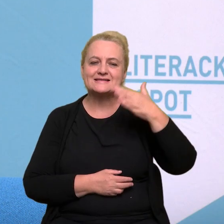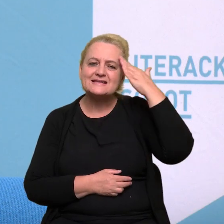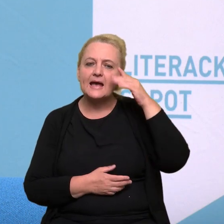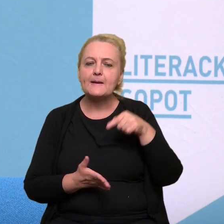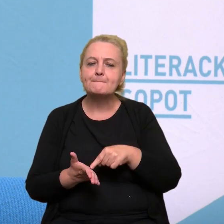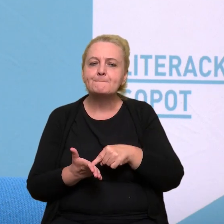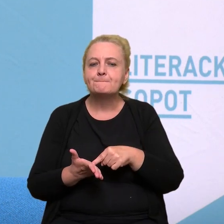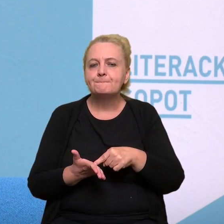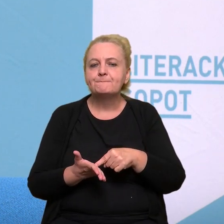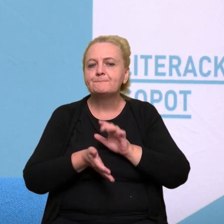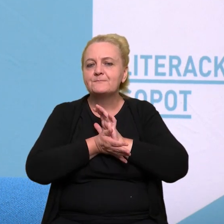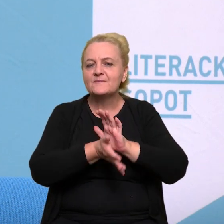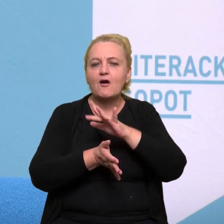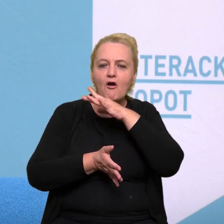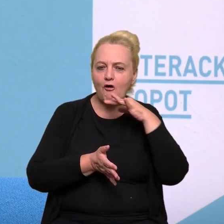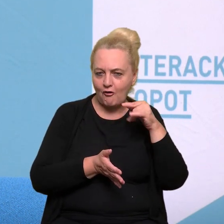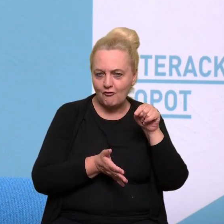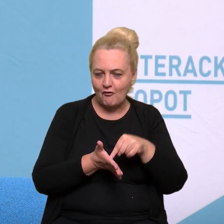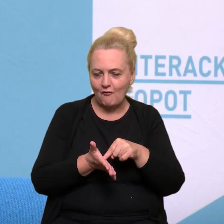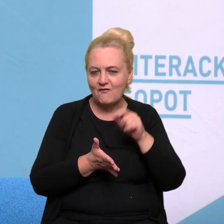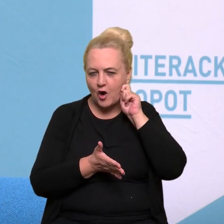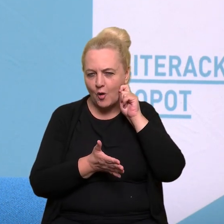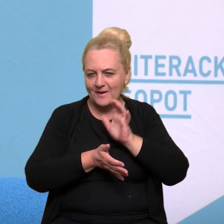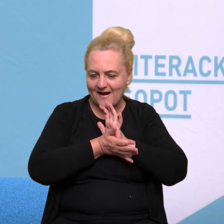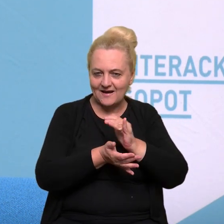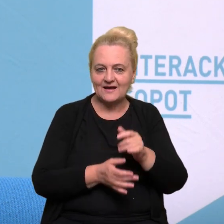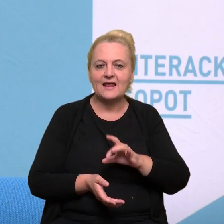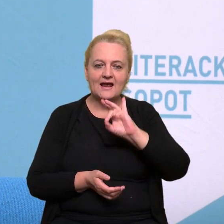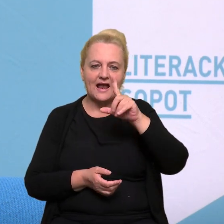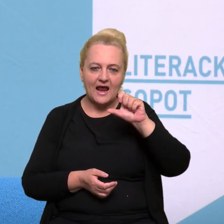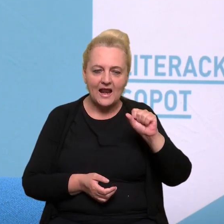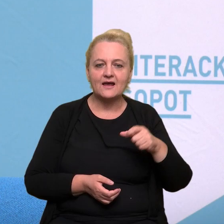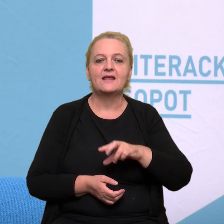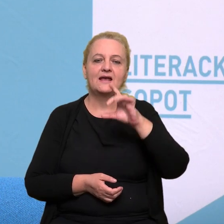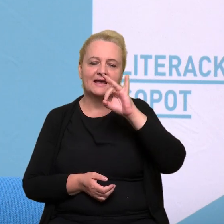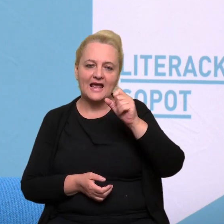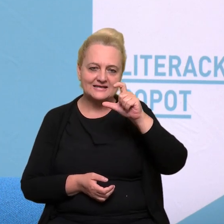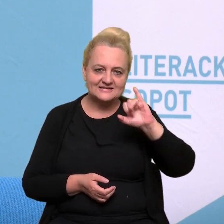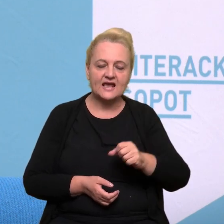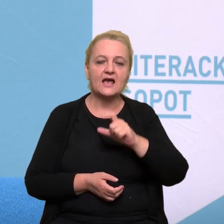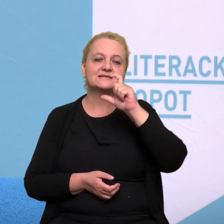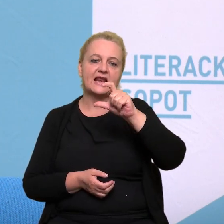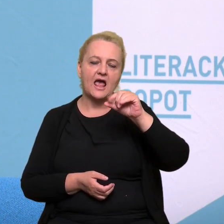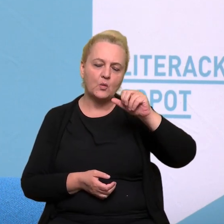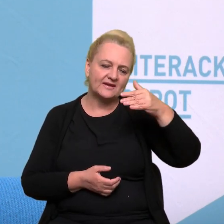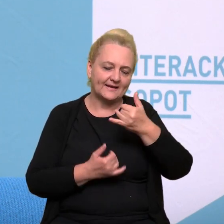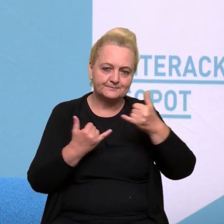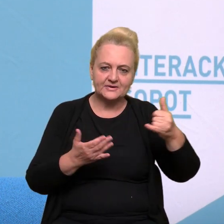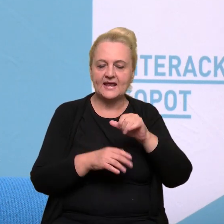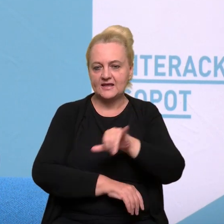może z prasy kolorowej, z prasy kobiecej. Mamy Galę, mamy Grację, mamy Klaudię i tak